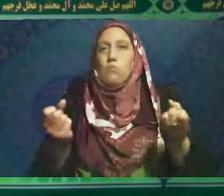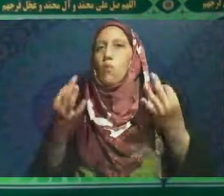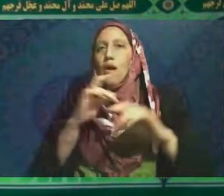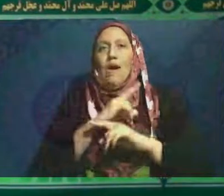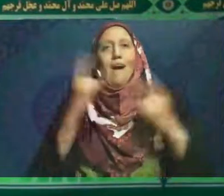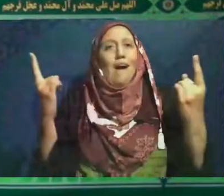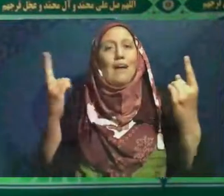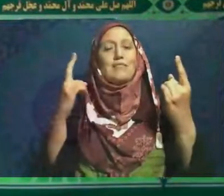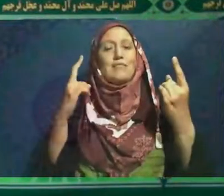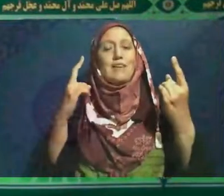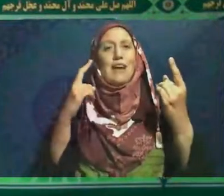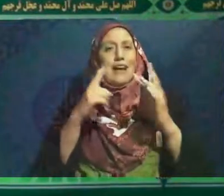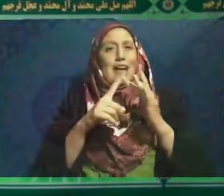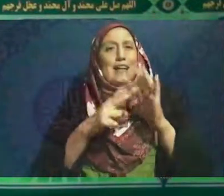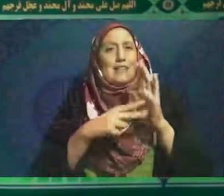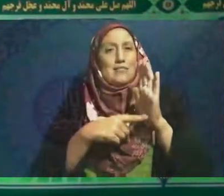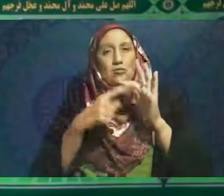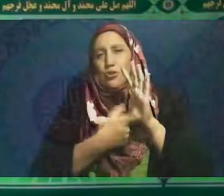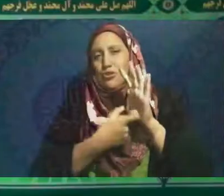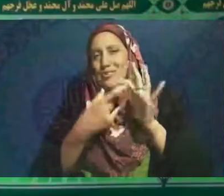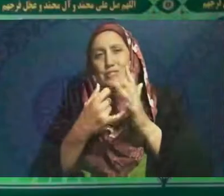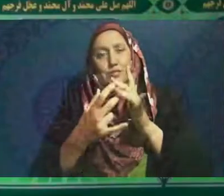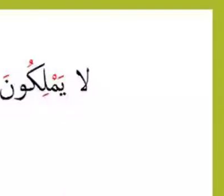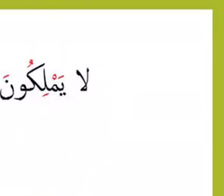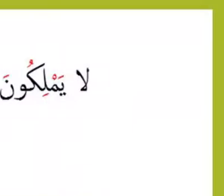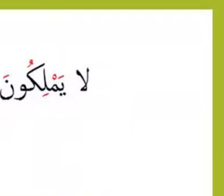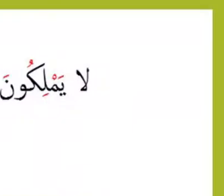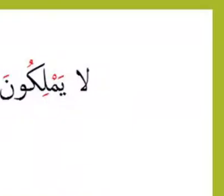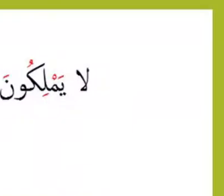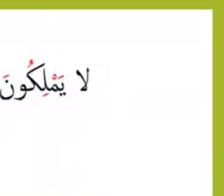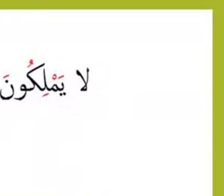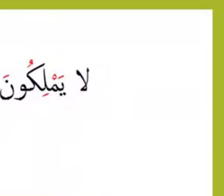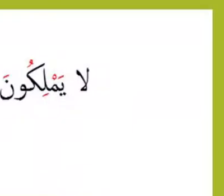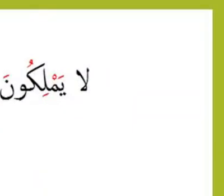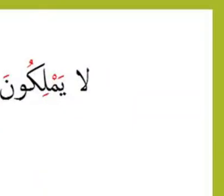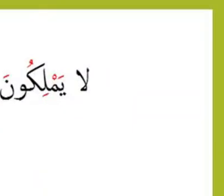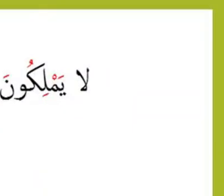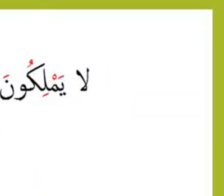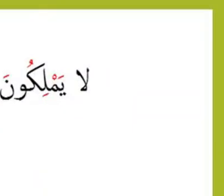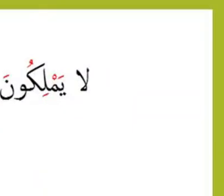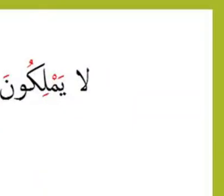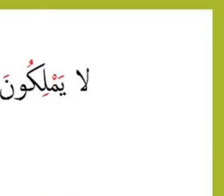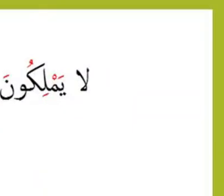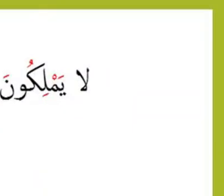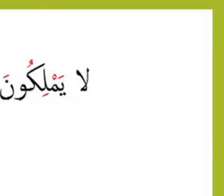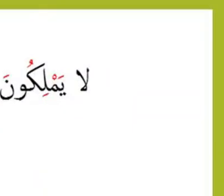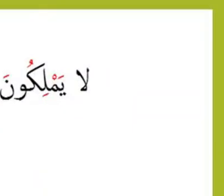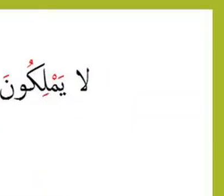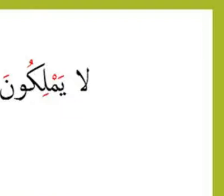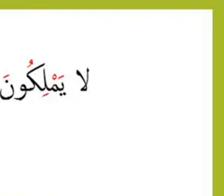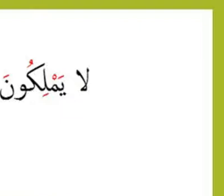also fulfill or have fulfilled the covenant. لا يملكون الشفاعة إلا من اتخذ